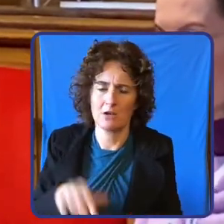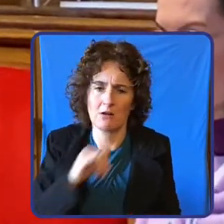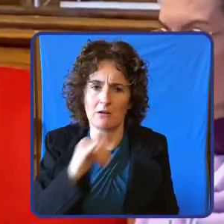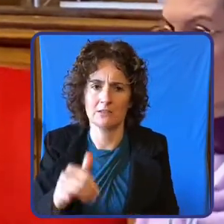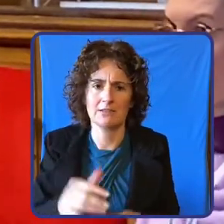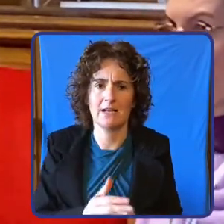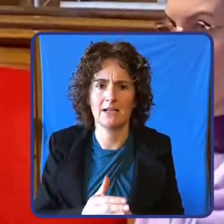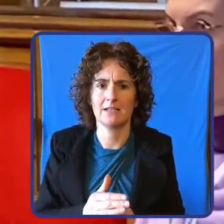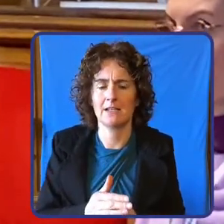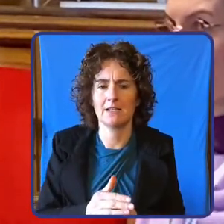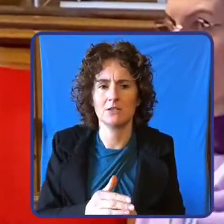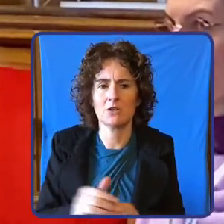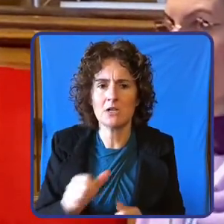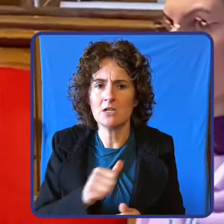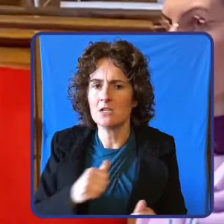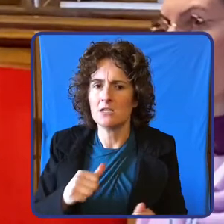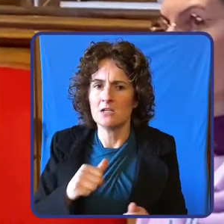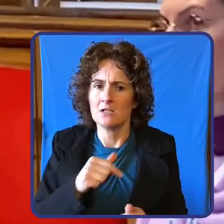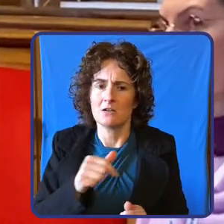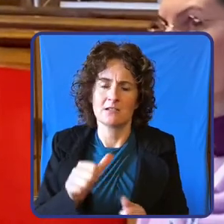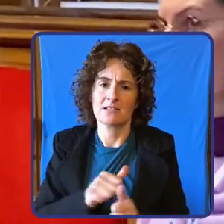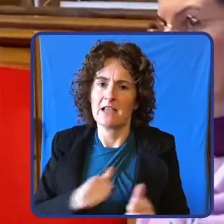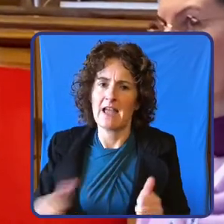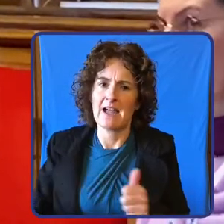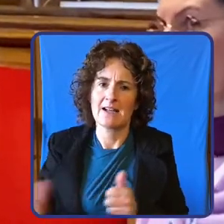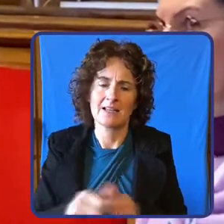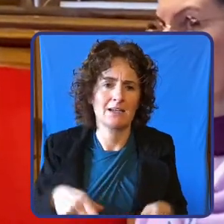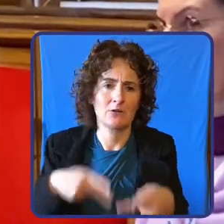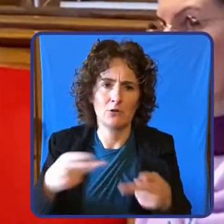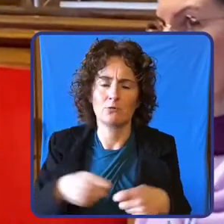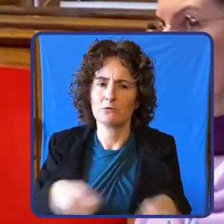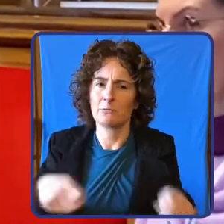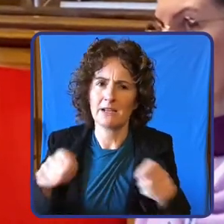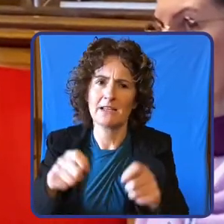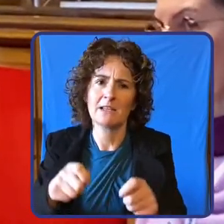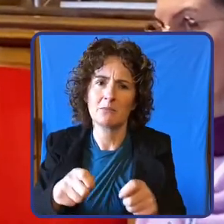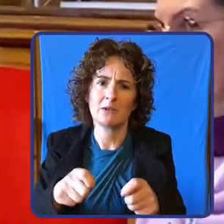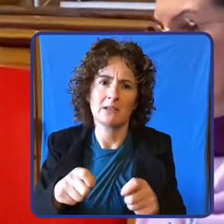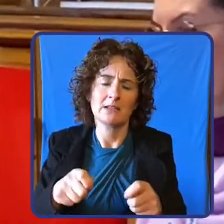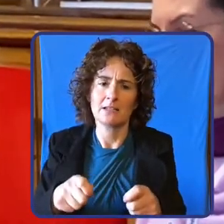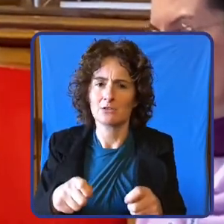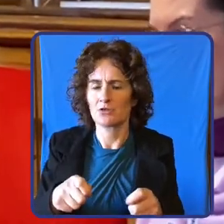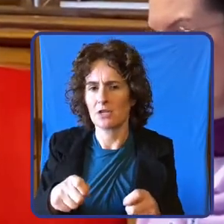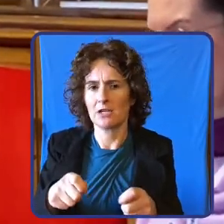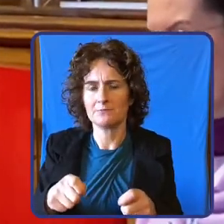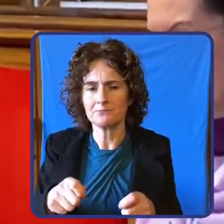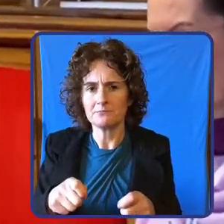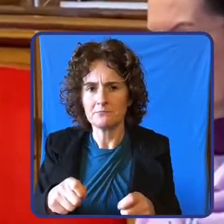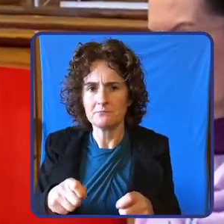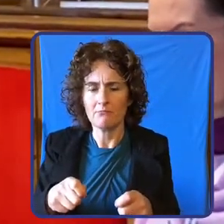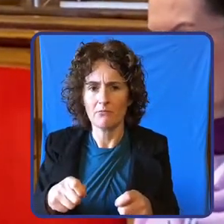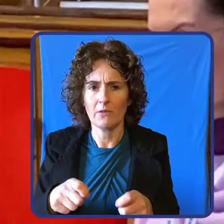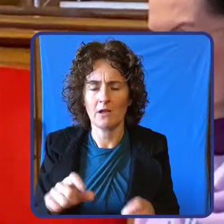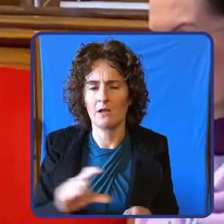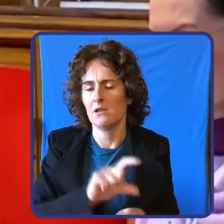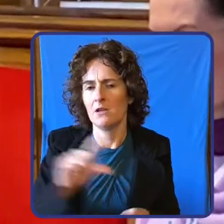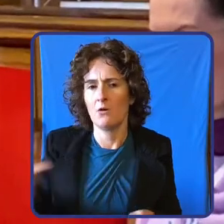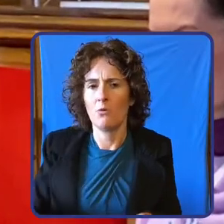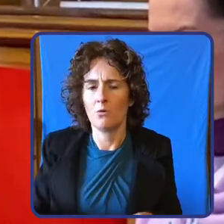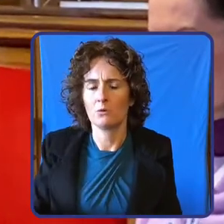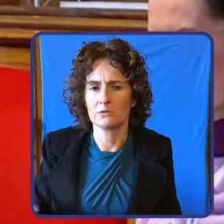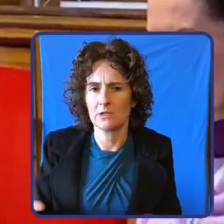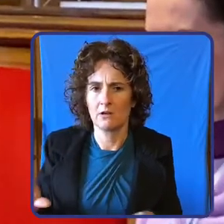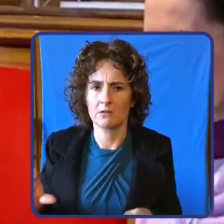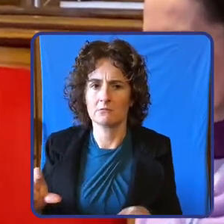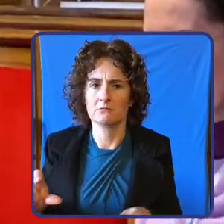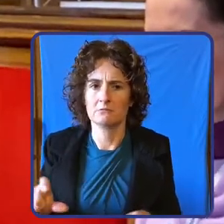az elkerülő, annyi forgalmat levett a városról, hogy ezek a fennakadások azért nem olyan gyakoriak, de ismétlem tőlem megépíthetik